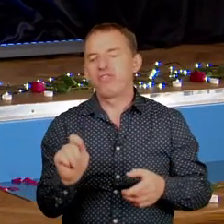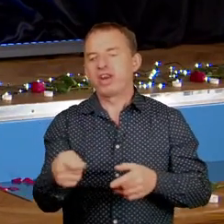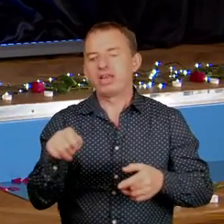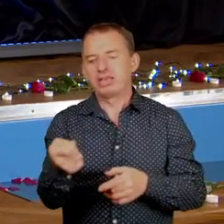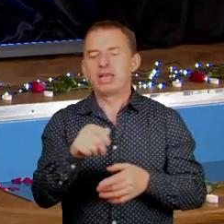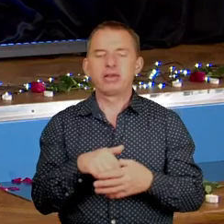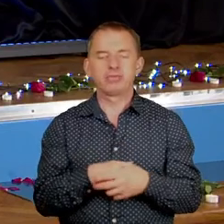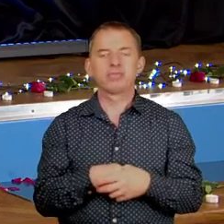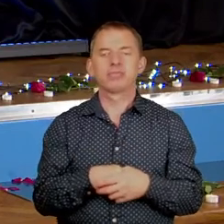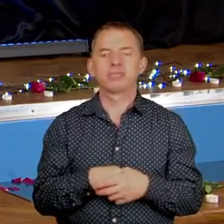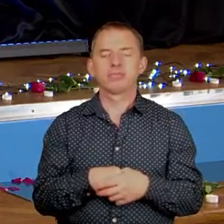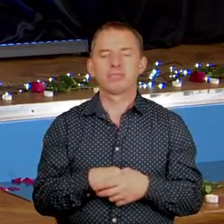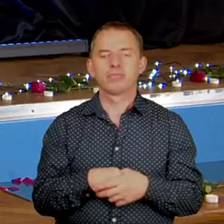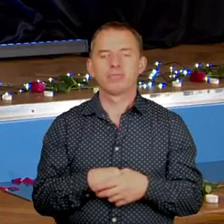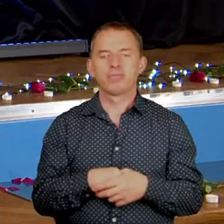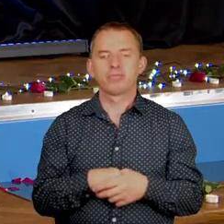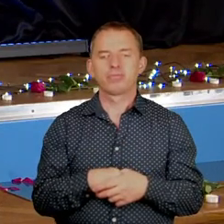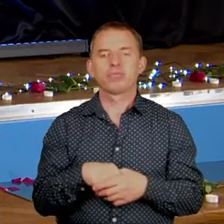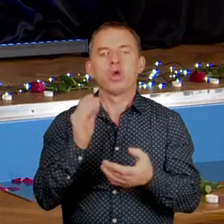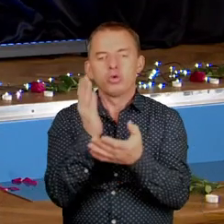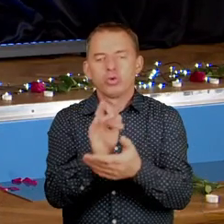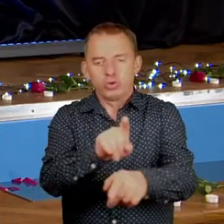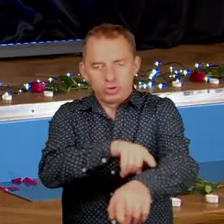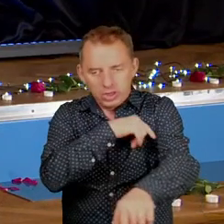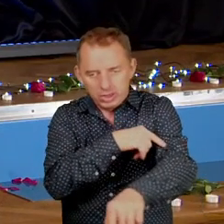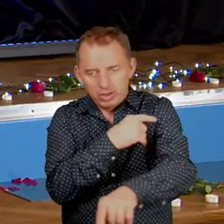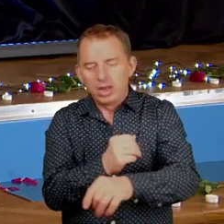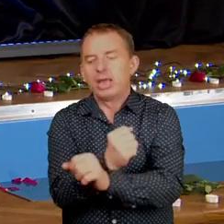be liberated. Już niedługo